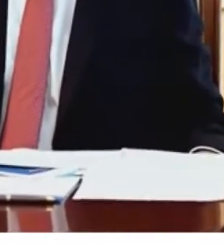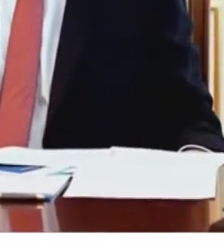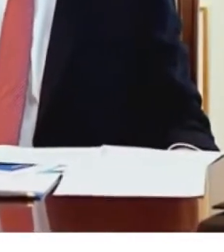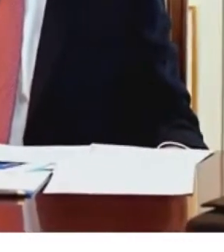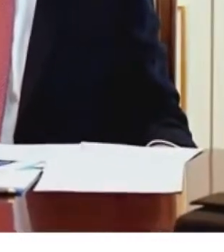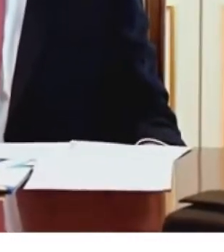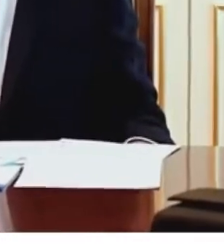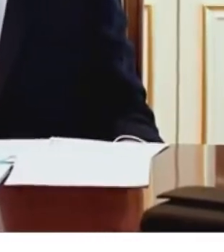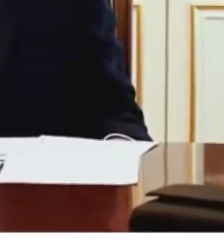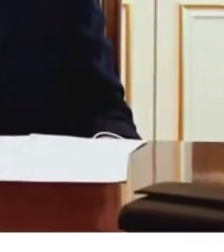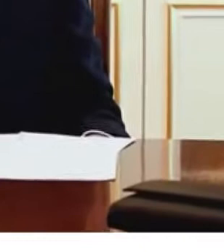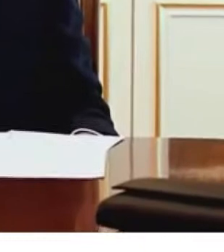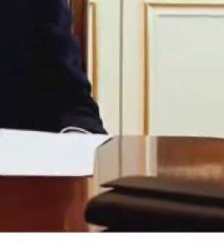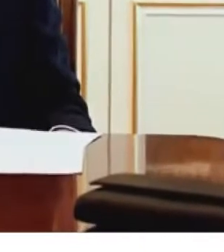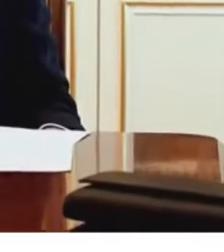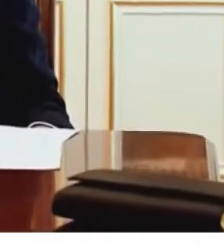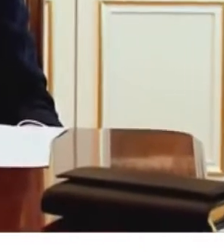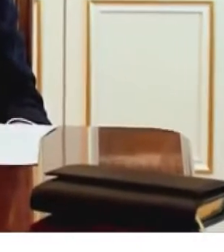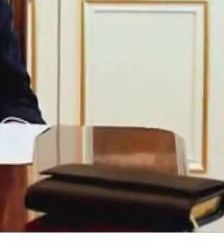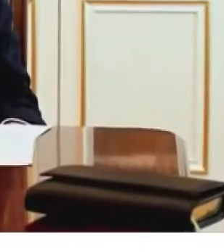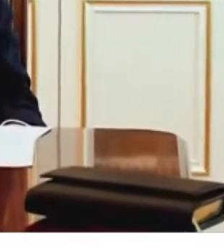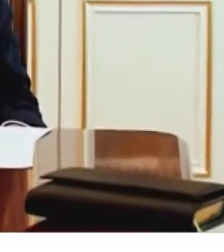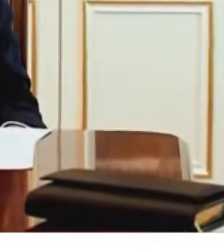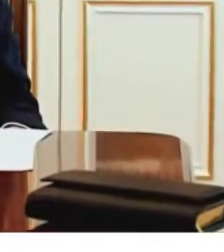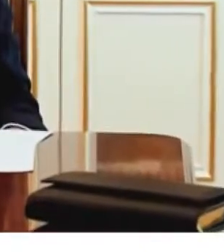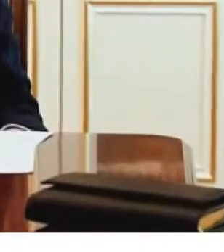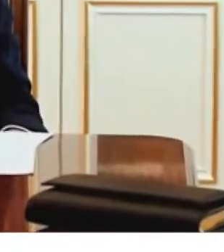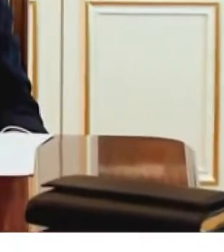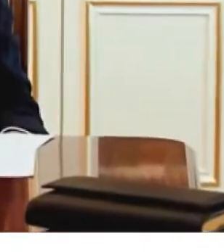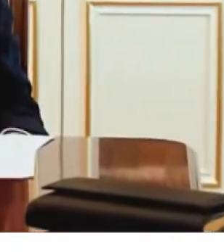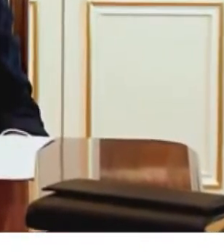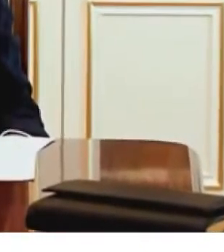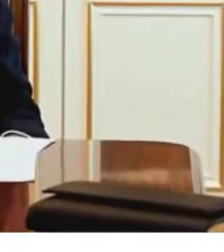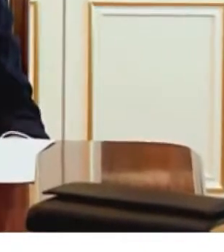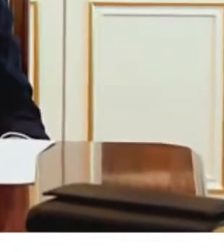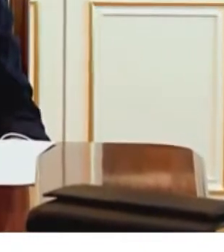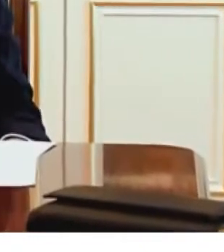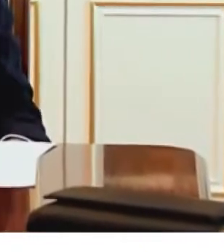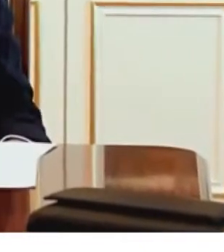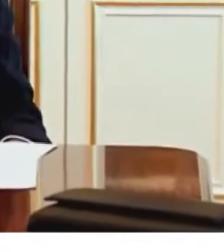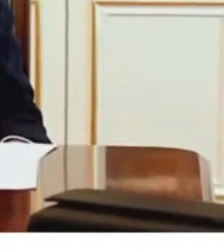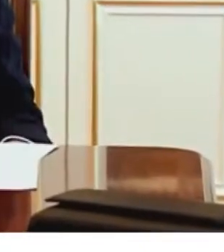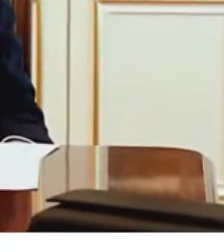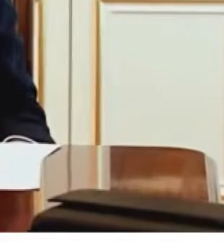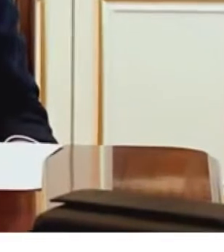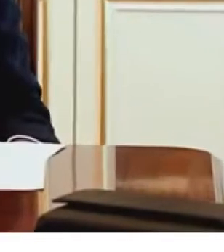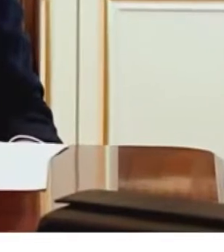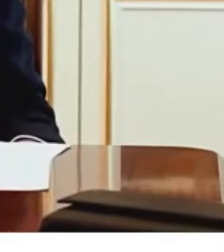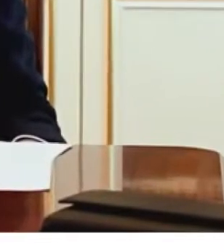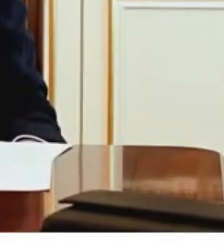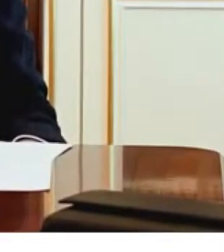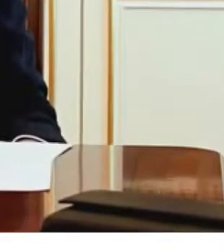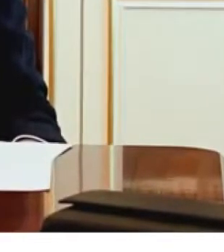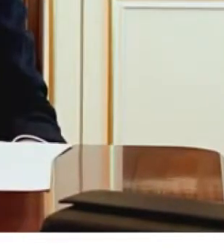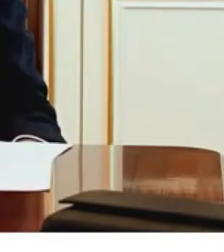республиканского и местного значения. Также до конца года по карте индустриализации в регионах ожидается запуск 160 проектов. Об